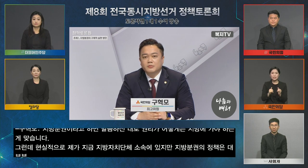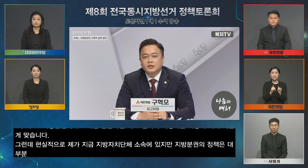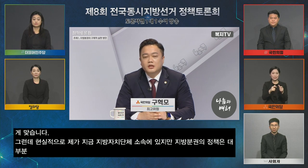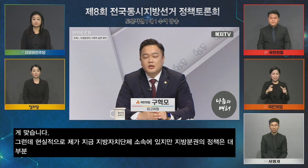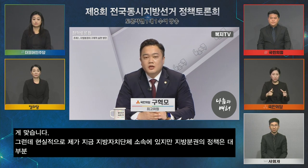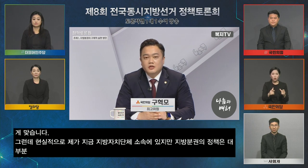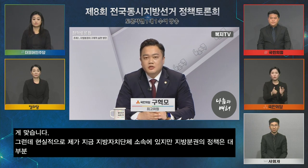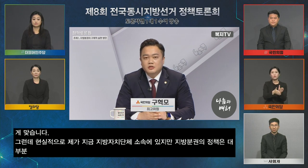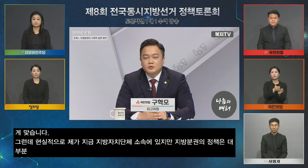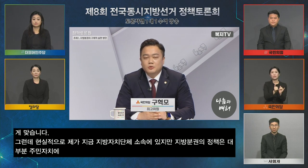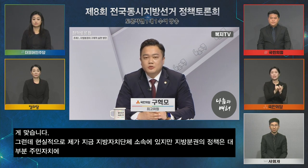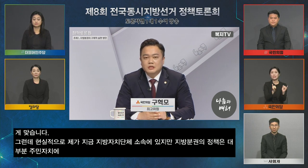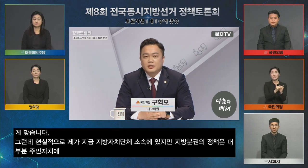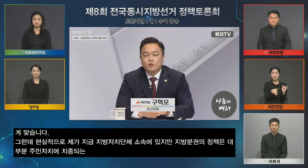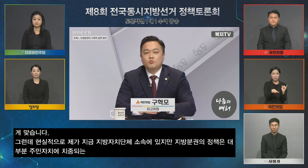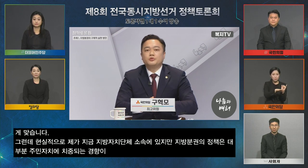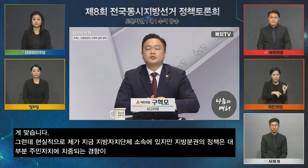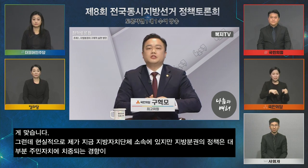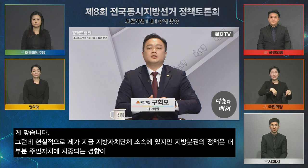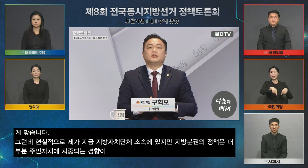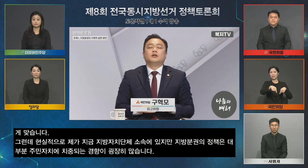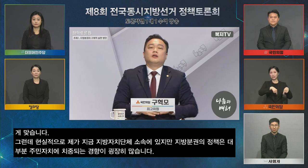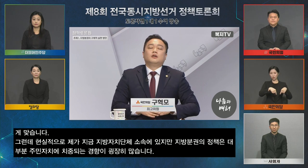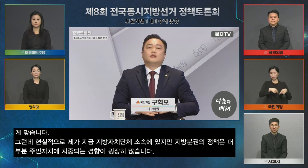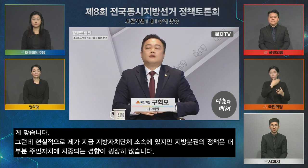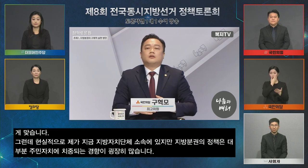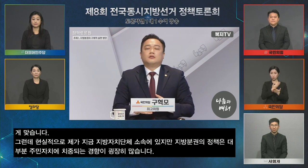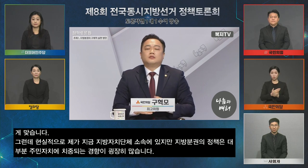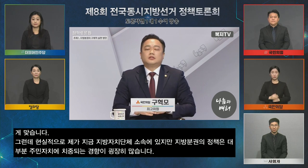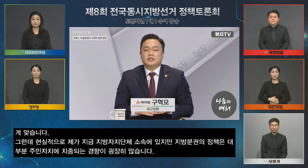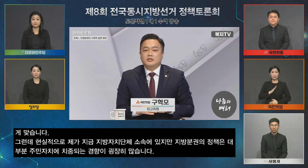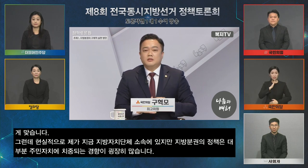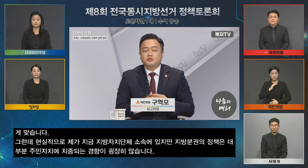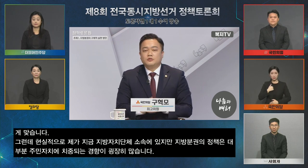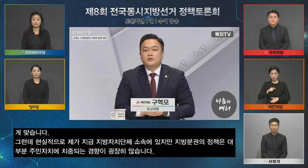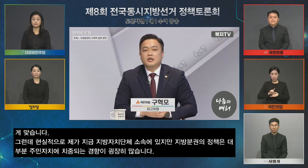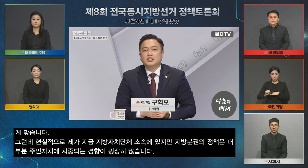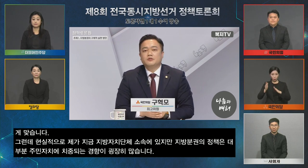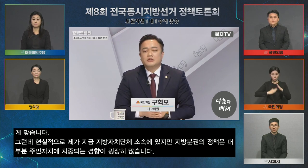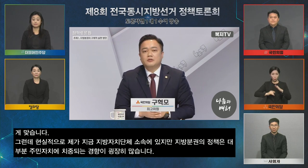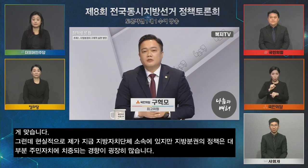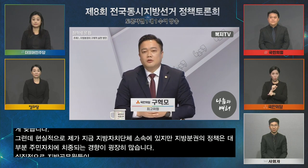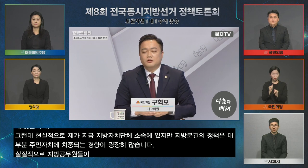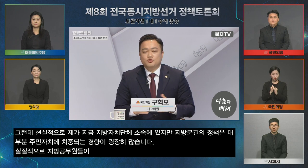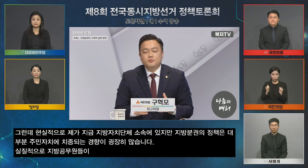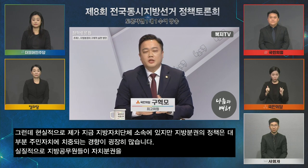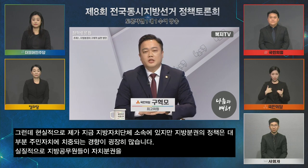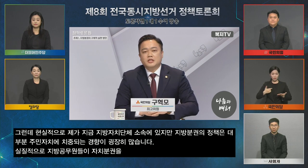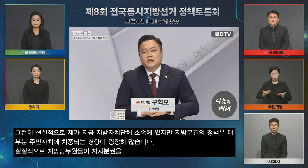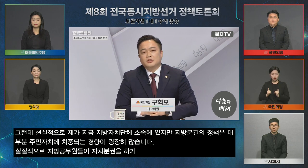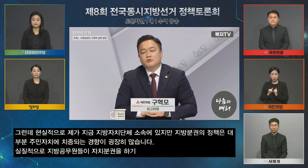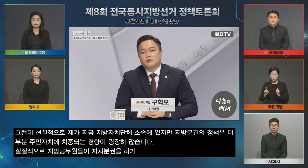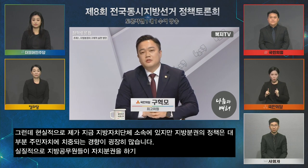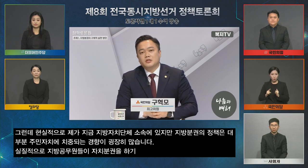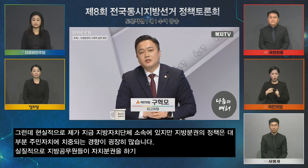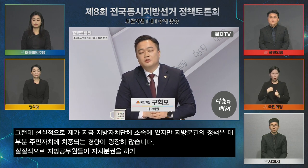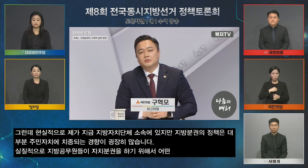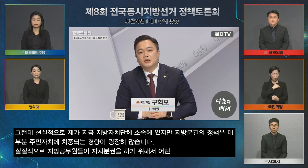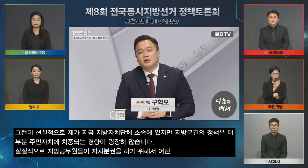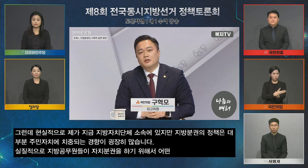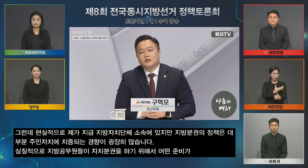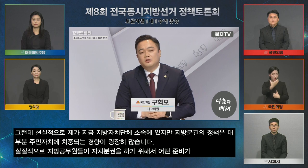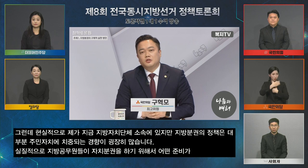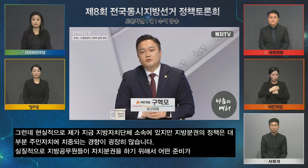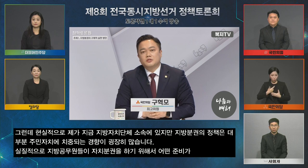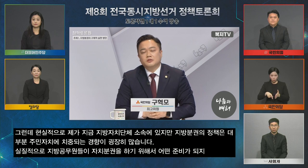굉장히 많습니다. 실질적으로 지방 공무원들이 자치 분권을 하기 위해서 어떤 준비가 되지 않았다고 저는 생각이